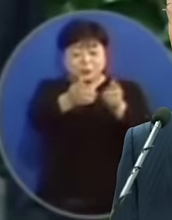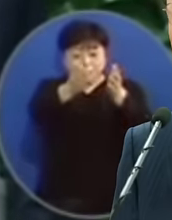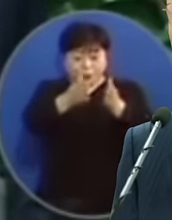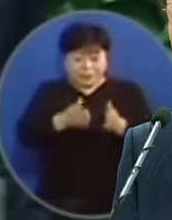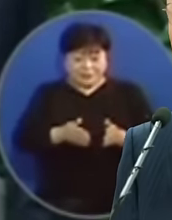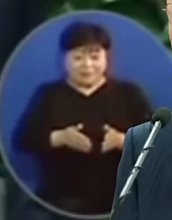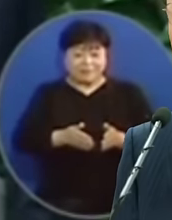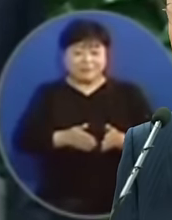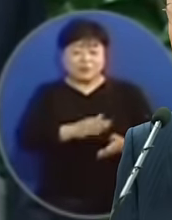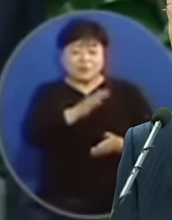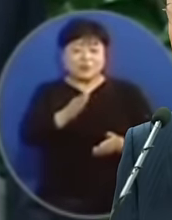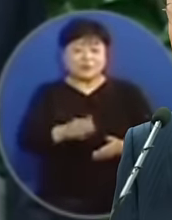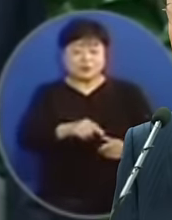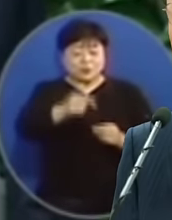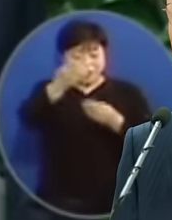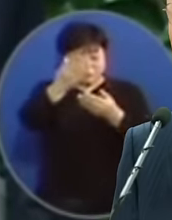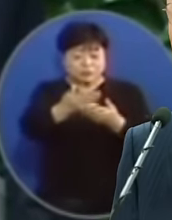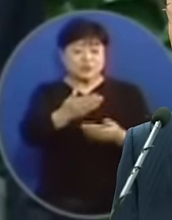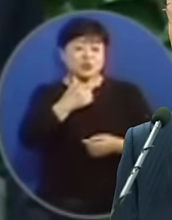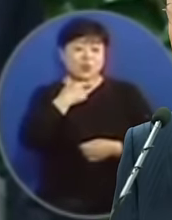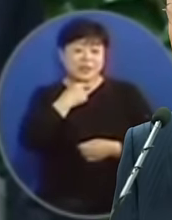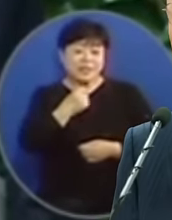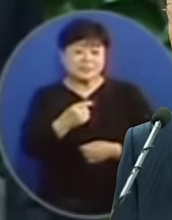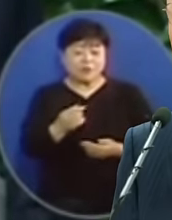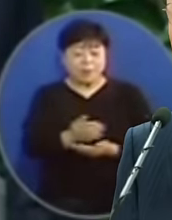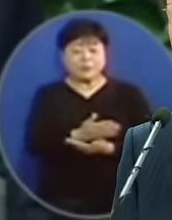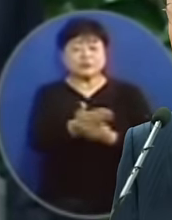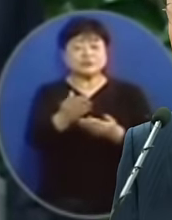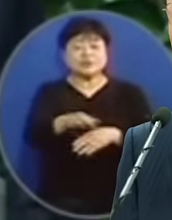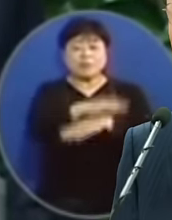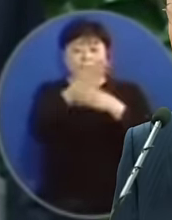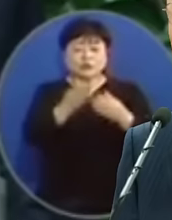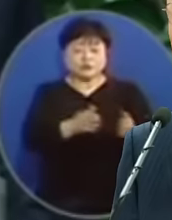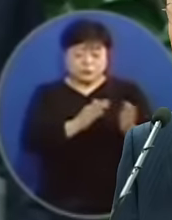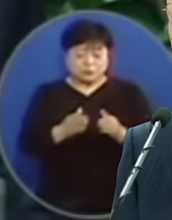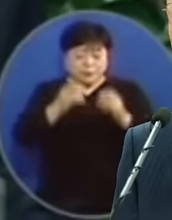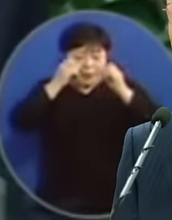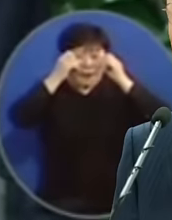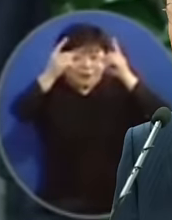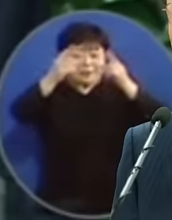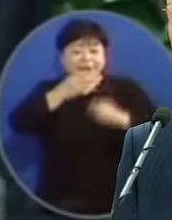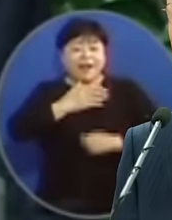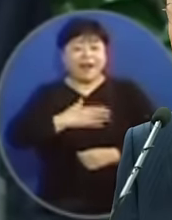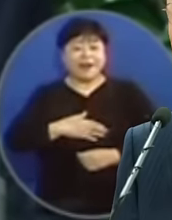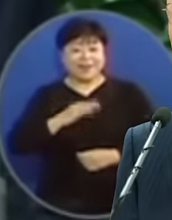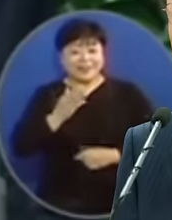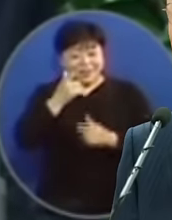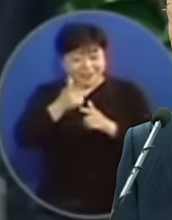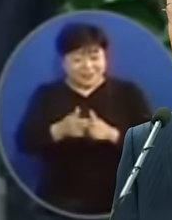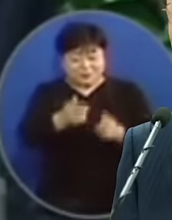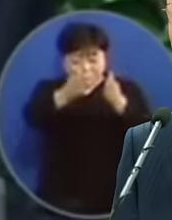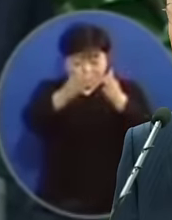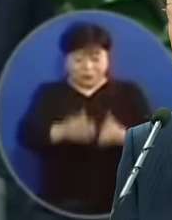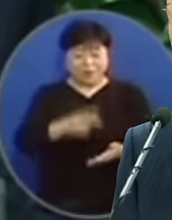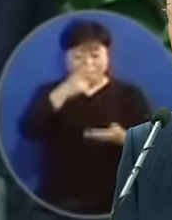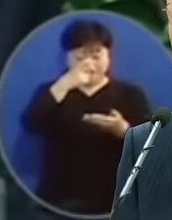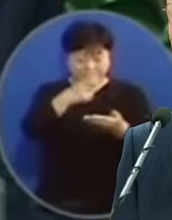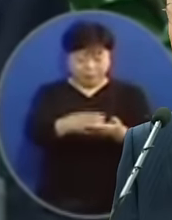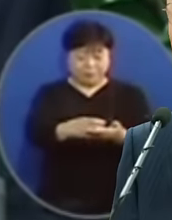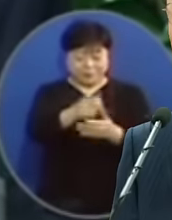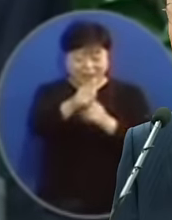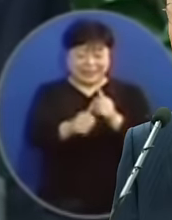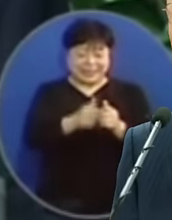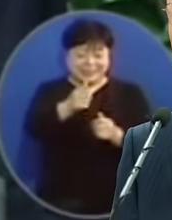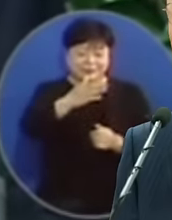통해서 우리를 건져주시기 위해서 베푸신 모든 준비를 깨달아 알아야 되는 것입니다. 예수님을 통해서 법적으로